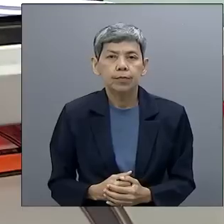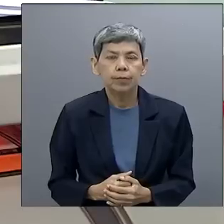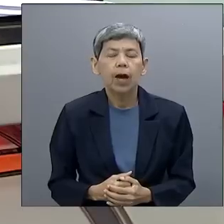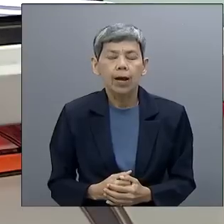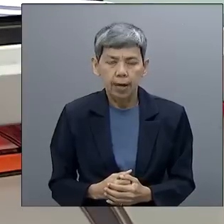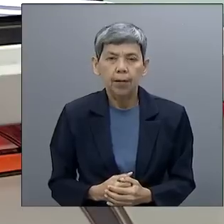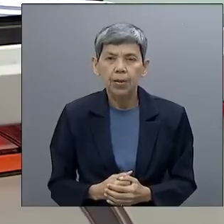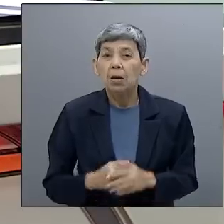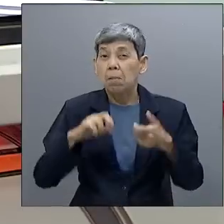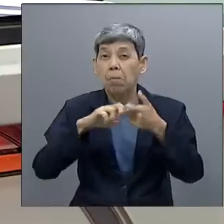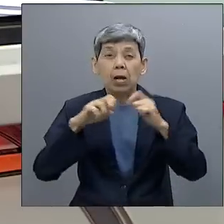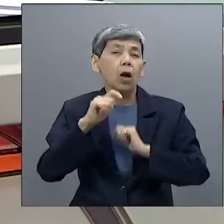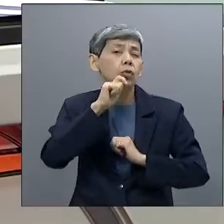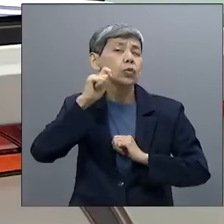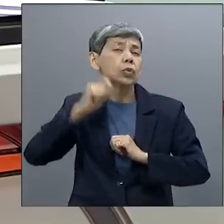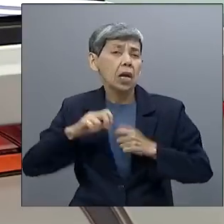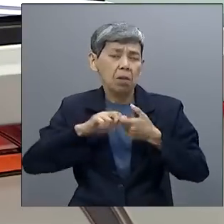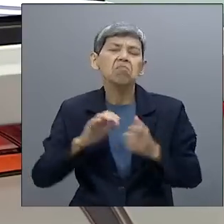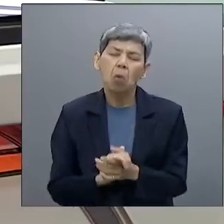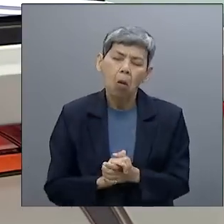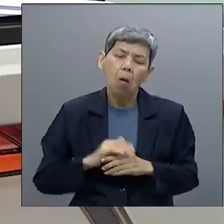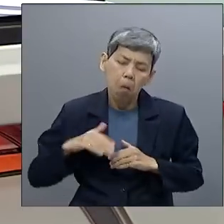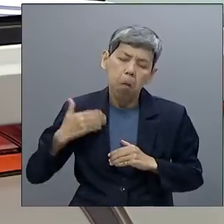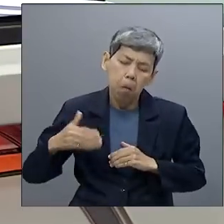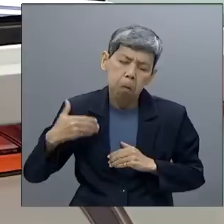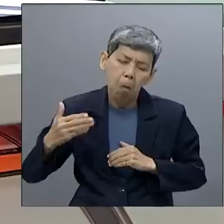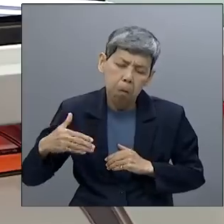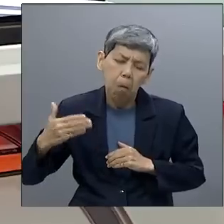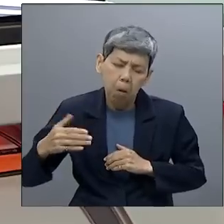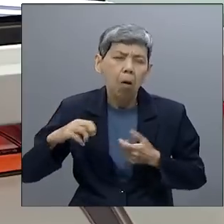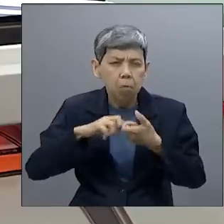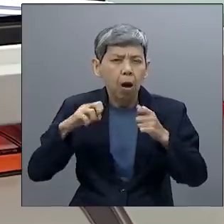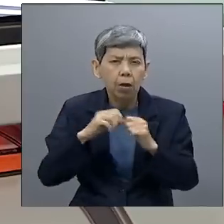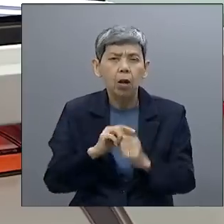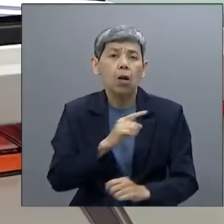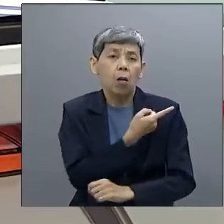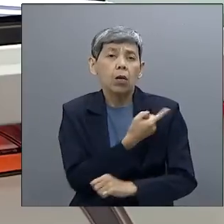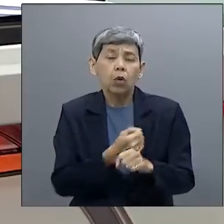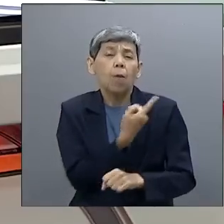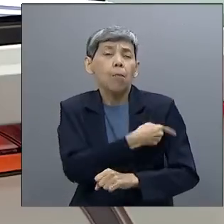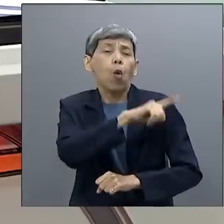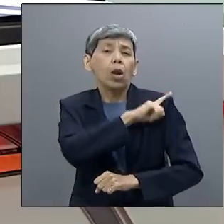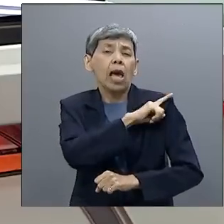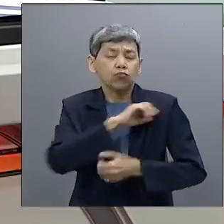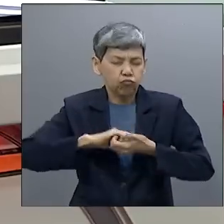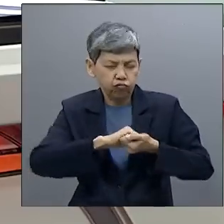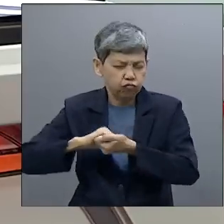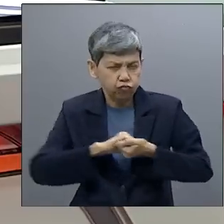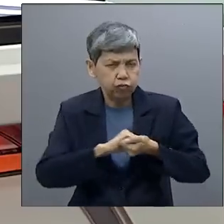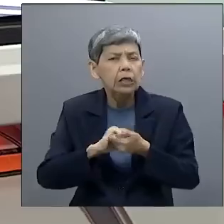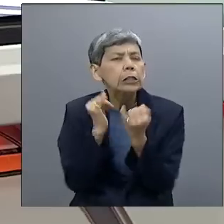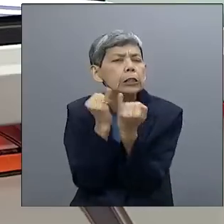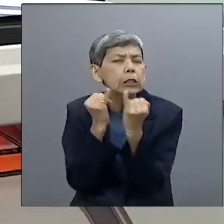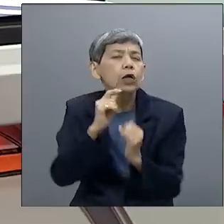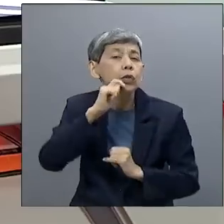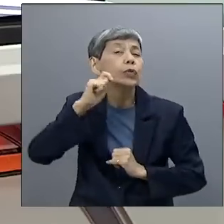คุณผู้ชมคะสงครามในยูเครนอาจจะดำเนินมาจนถึงจุดพลิกผันเมื่อโปแลนด์ซึ่งเป็นหนึ่งในชาติพันธมิตรใกล้ชิดกับยูเครน